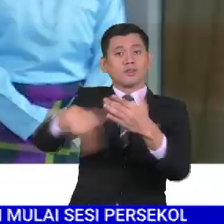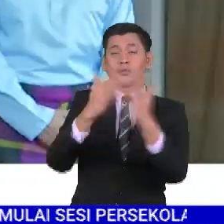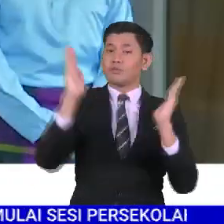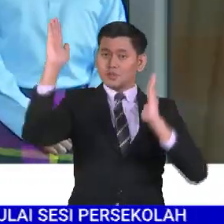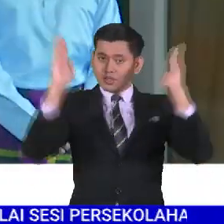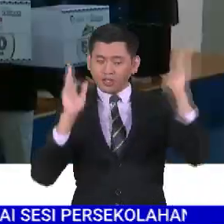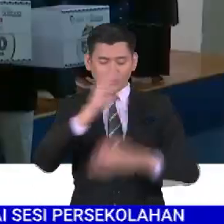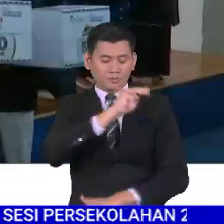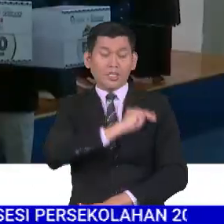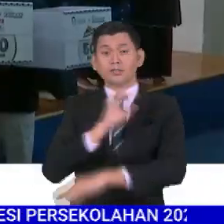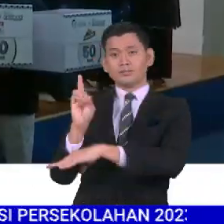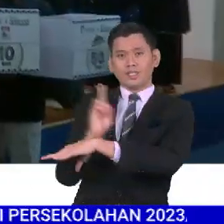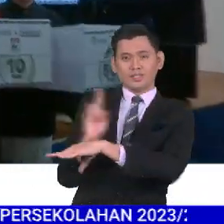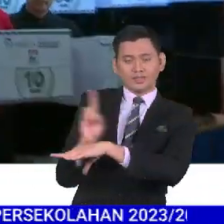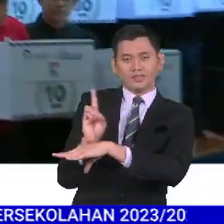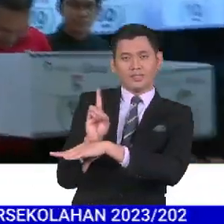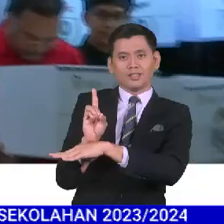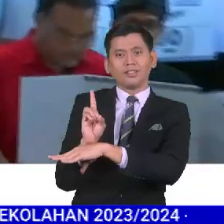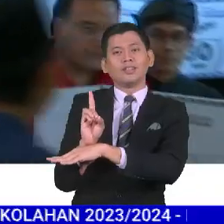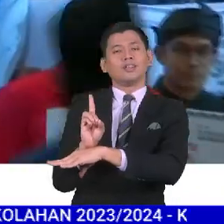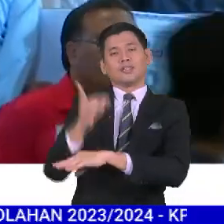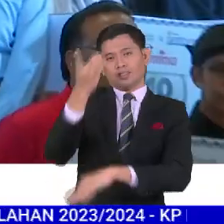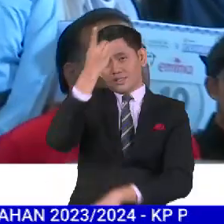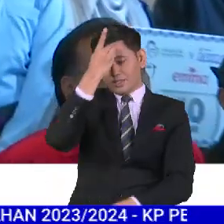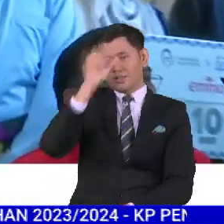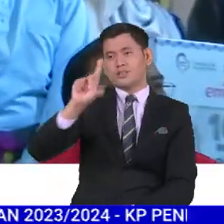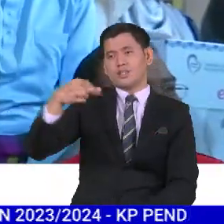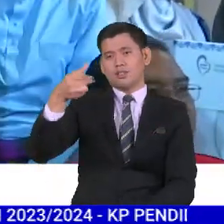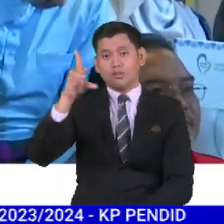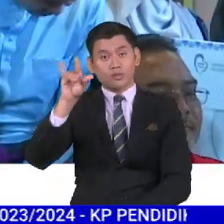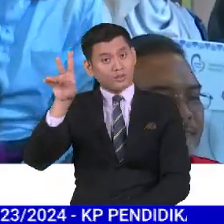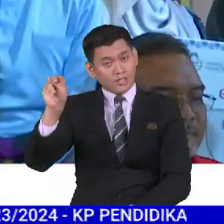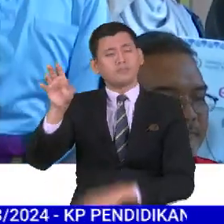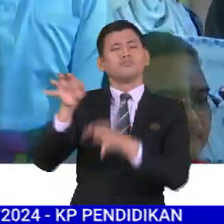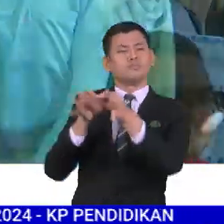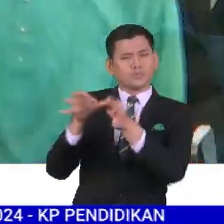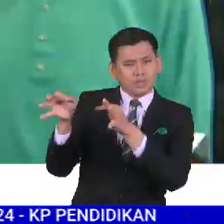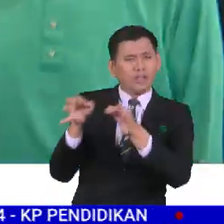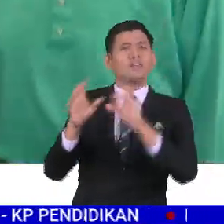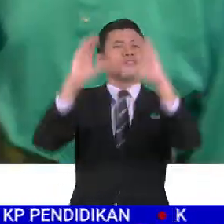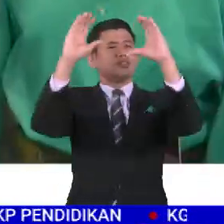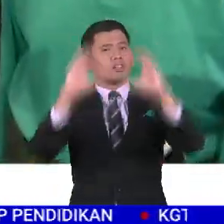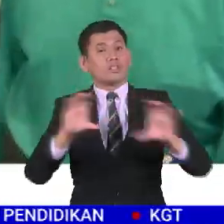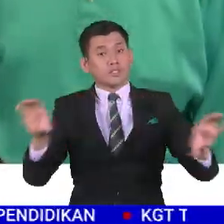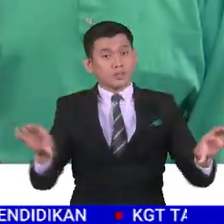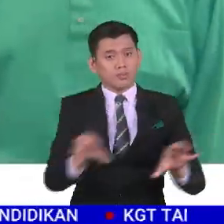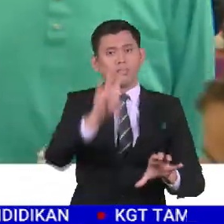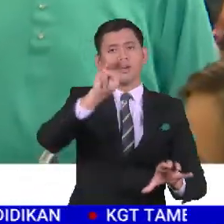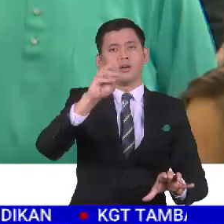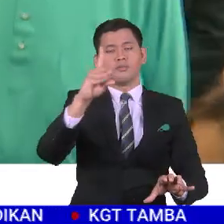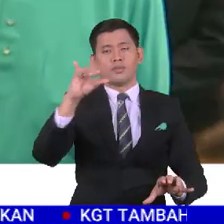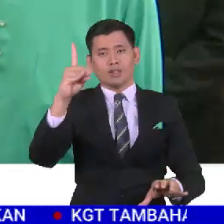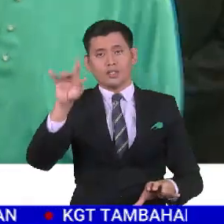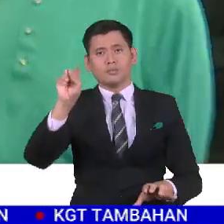itu, Menteri Perdagangan Dalam Negeri dan Kos Sara Hidup, Datuk Seri Salahuddin Ayub berkata, langkah dilaksanakan oleh Maidin perlu